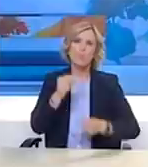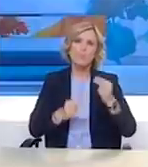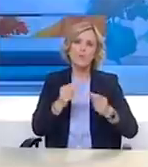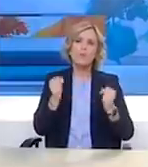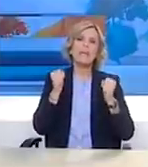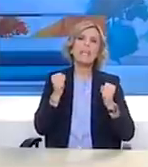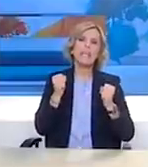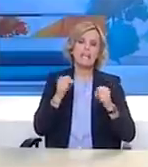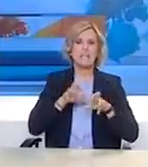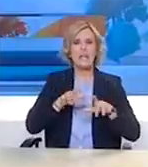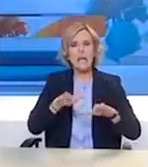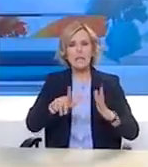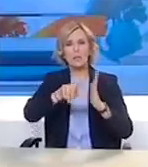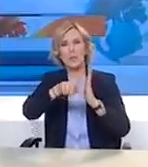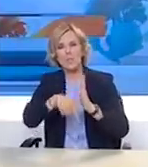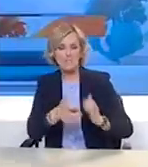πώς, δηλαδή